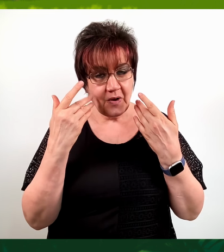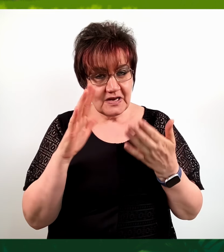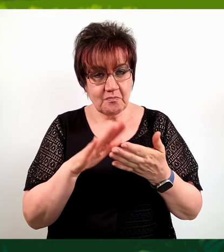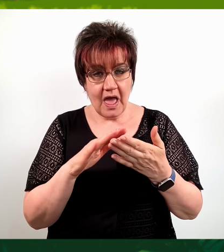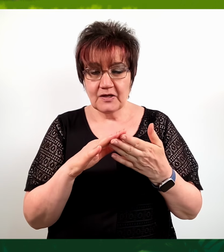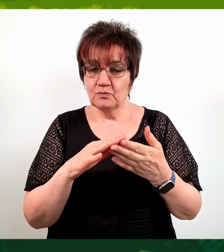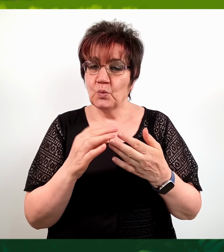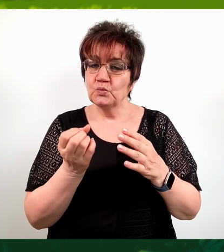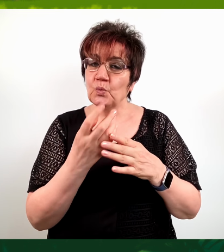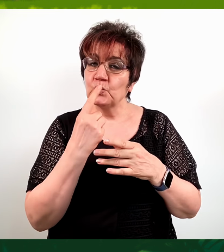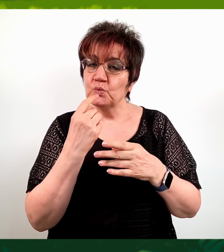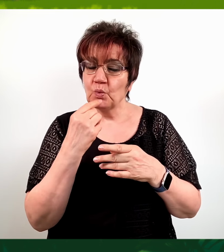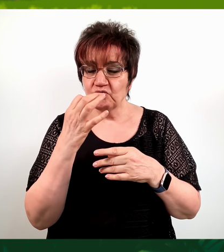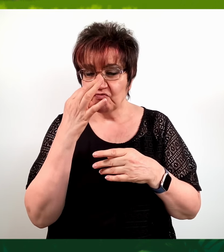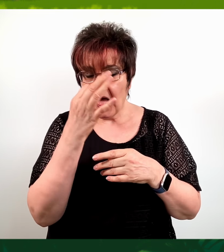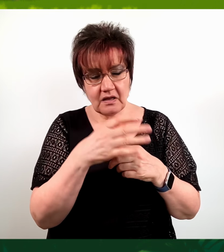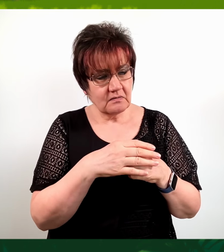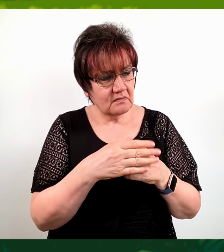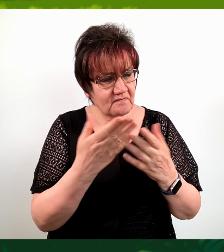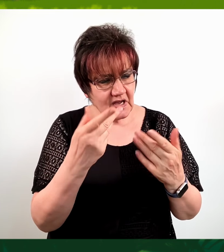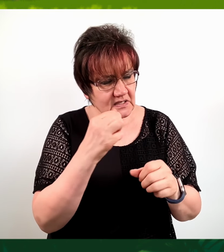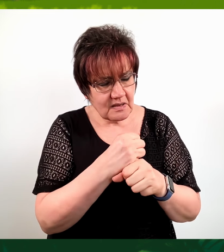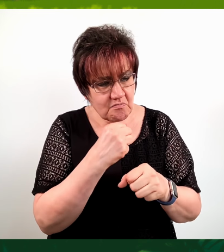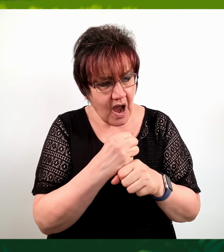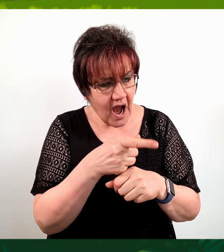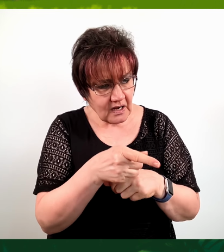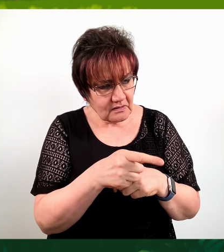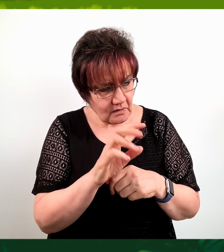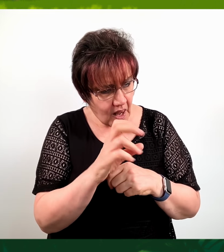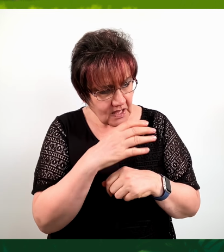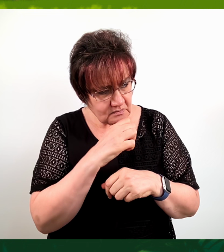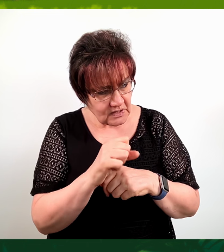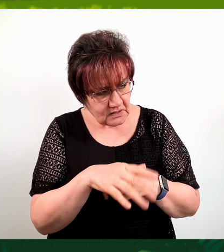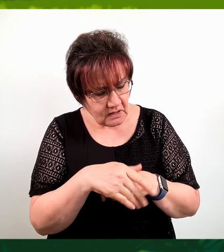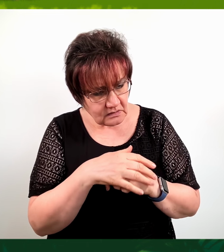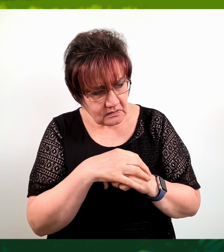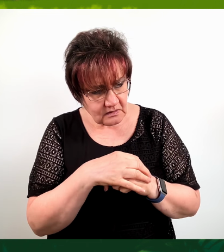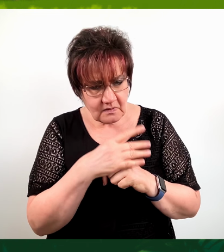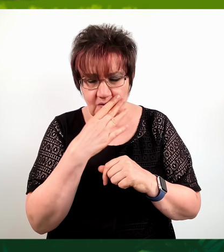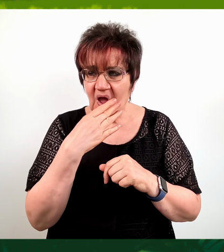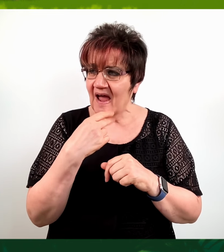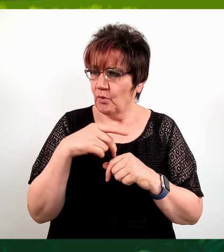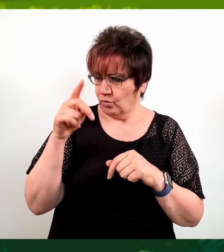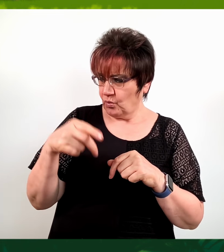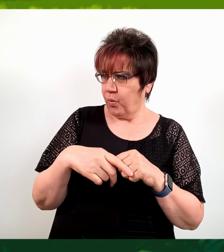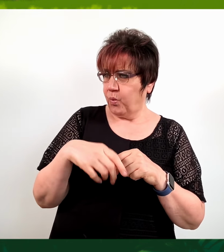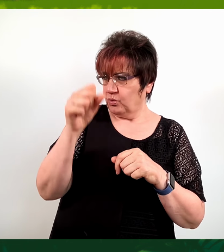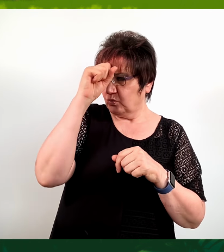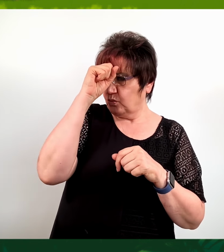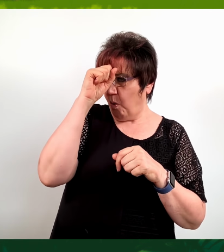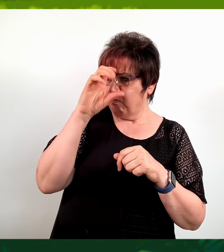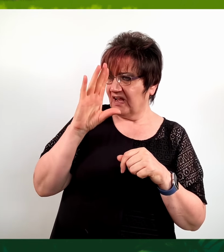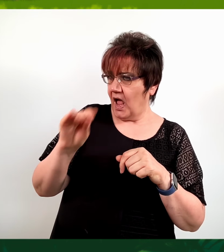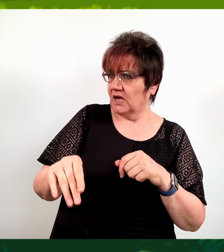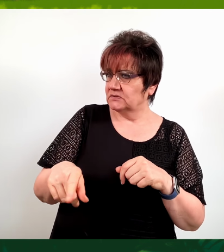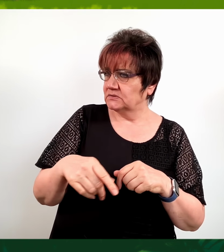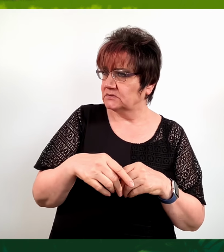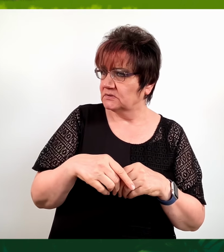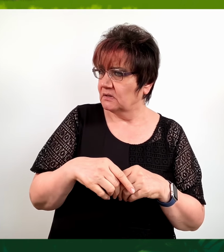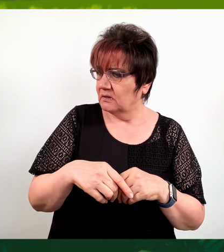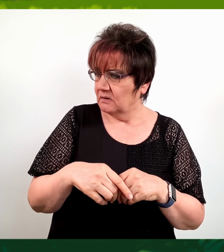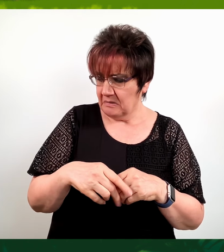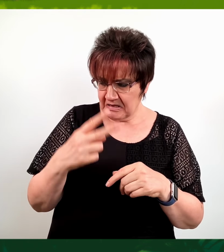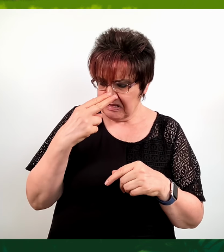und Rosenrot fragte Was hast du gemacht, kleines Männchen? Dumme Gans, rief der